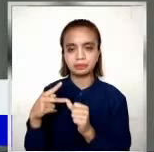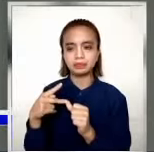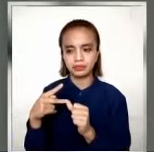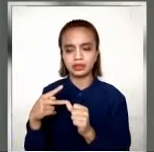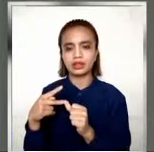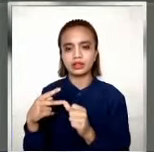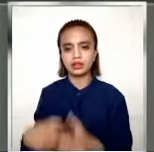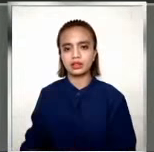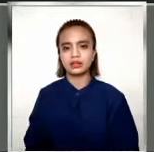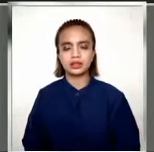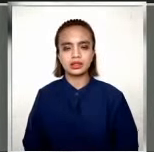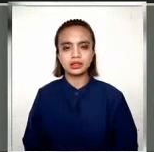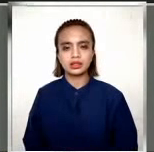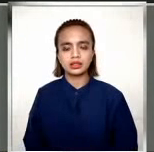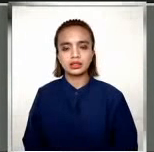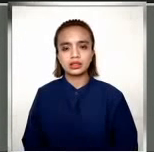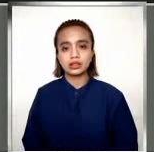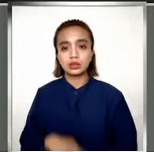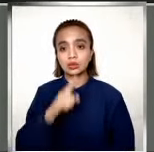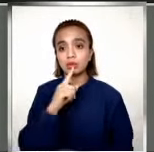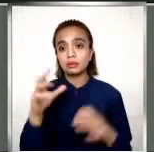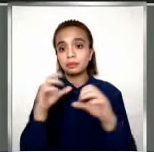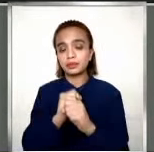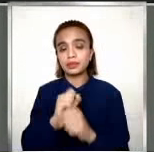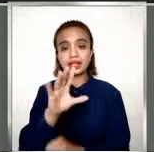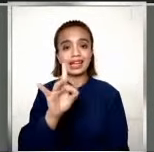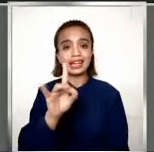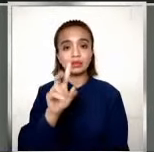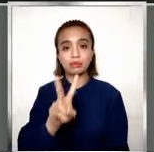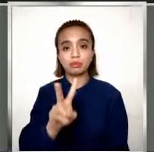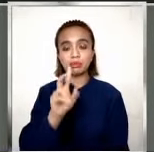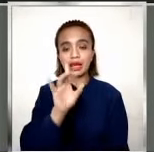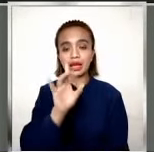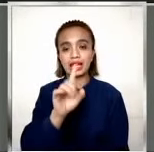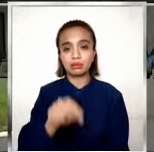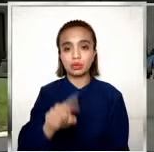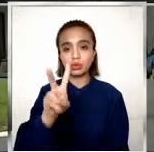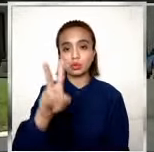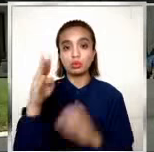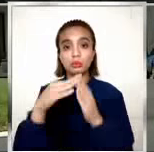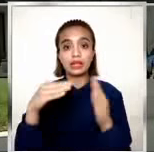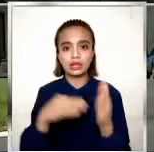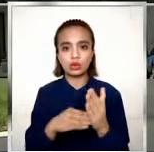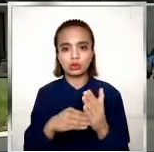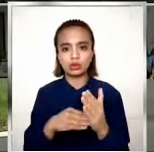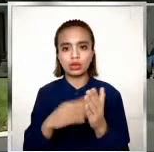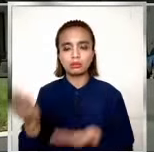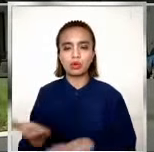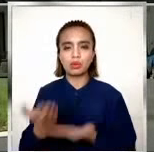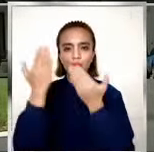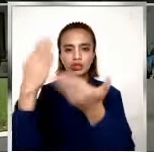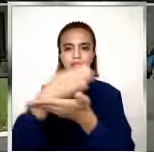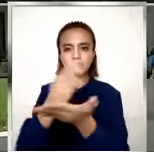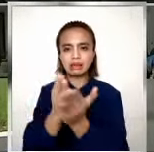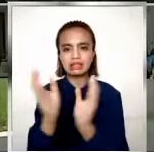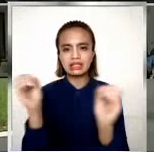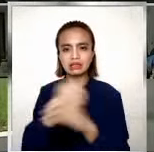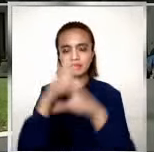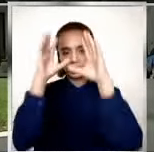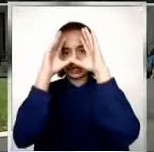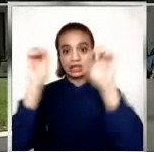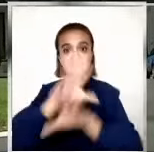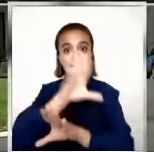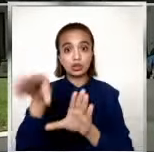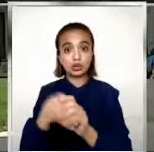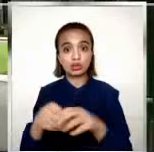Sa kabuuan, 8.2 billion pesos ang proposed budget ng OP sa 2022, kasama ang retirement and life insurance premium at